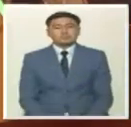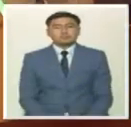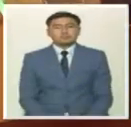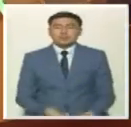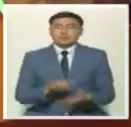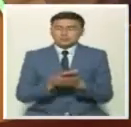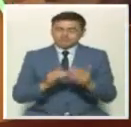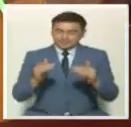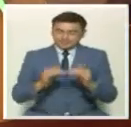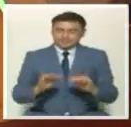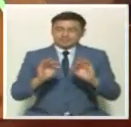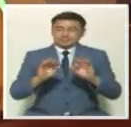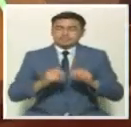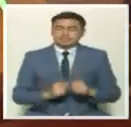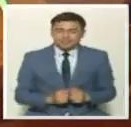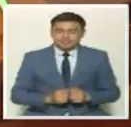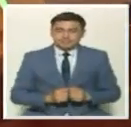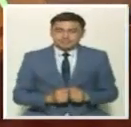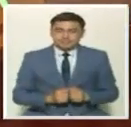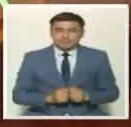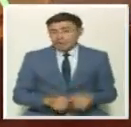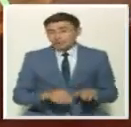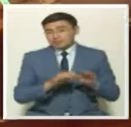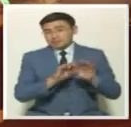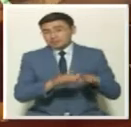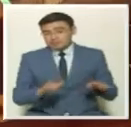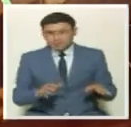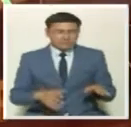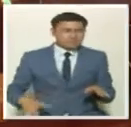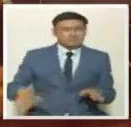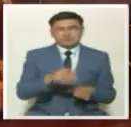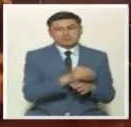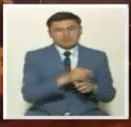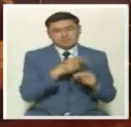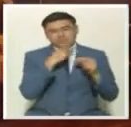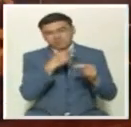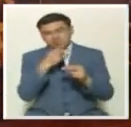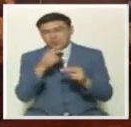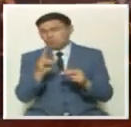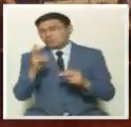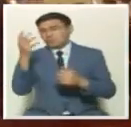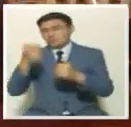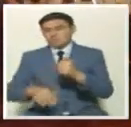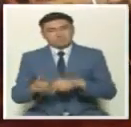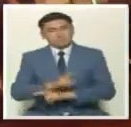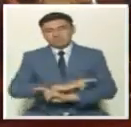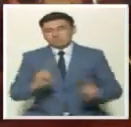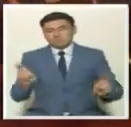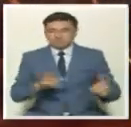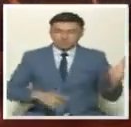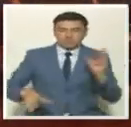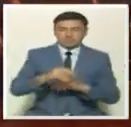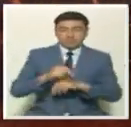Тақырыпты жалғастырамыз. Балаларды оқыру күнінде бірде бір бала ескерусіз қалмады. Жылдағы дәстүрінен жаңылмай, биылда облысты полиция